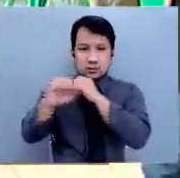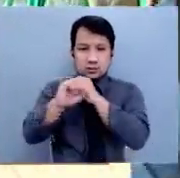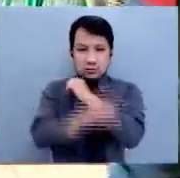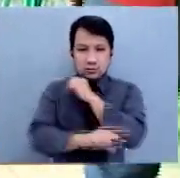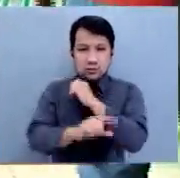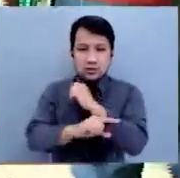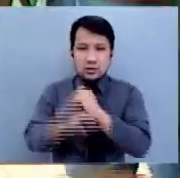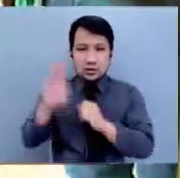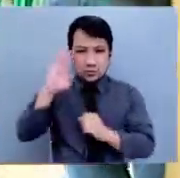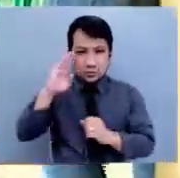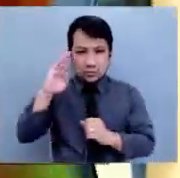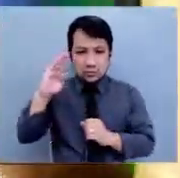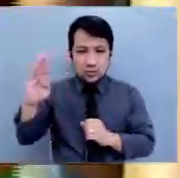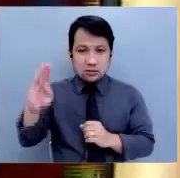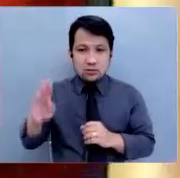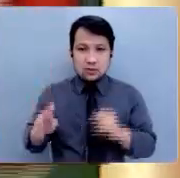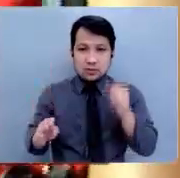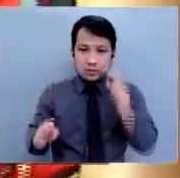Sara Tandem.